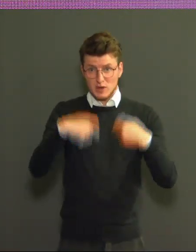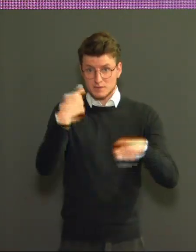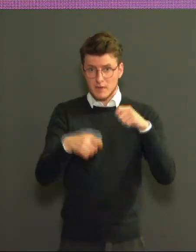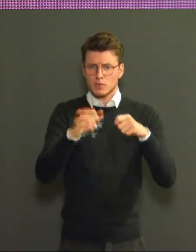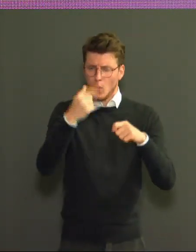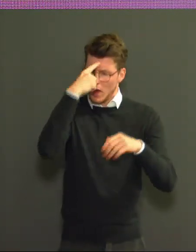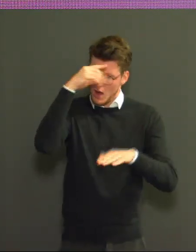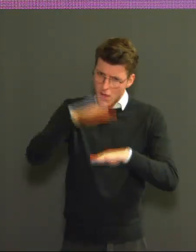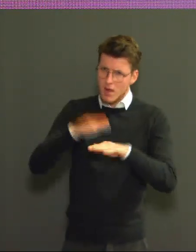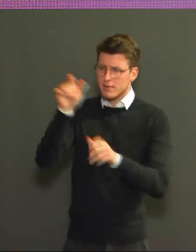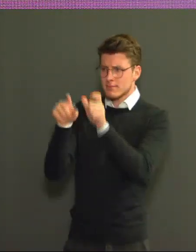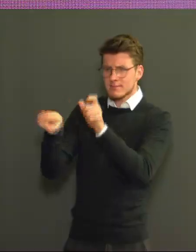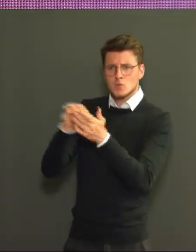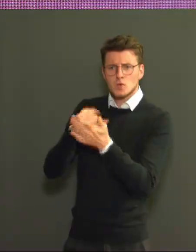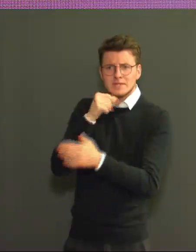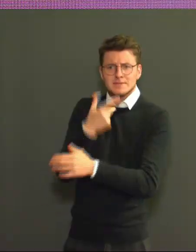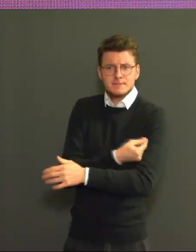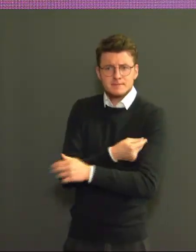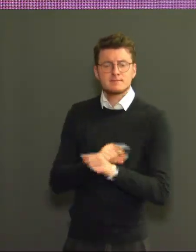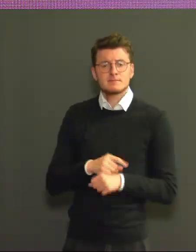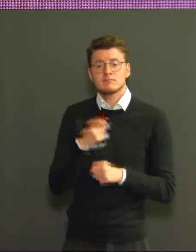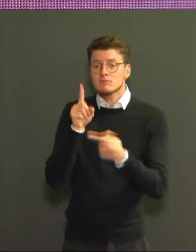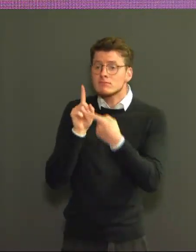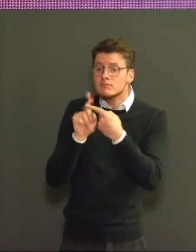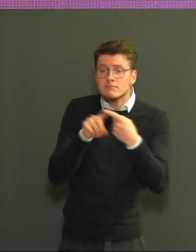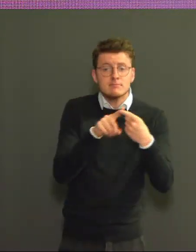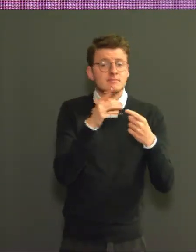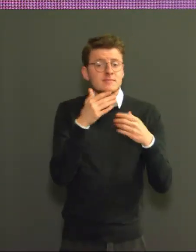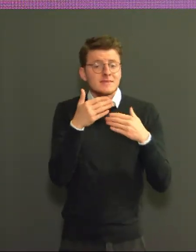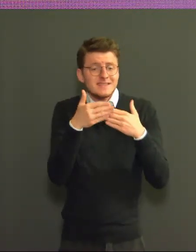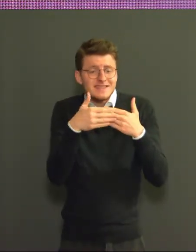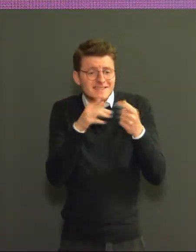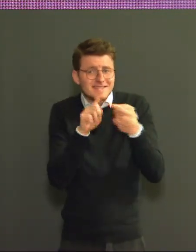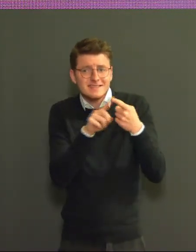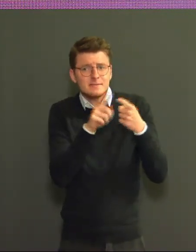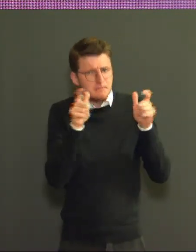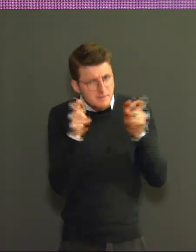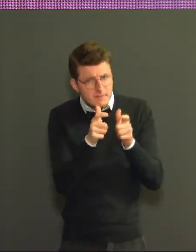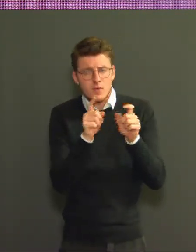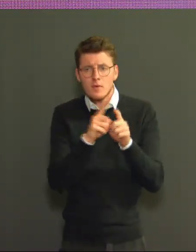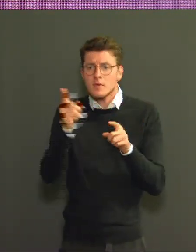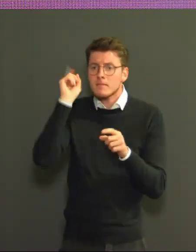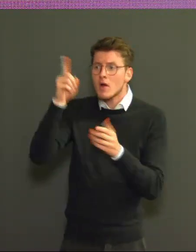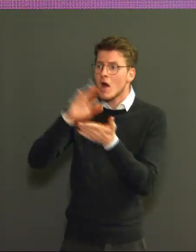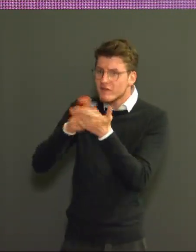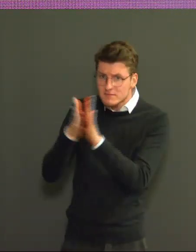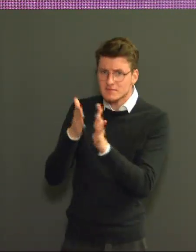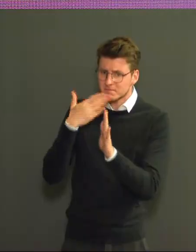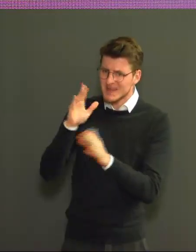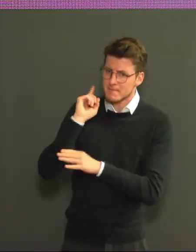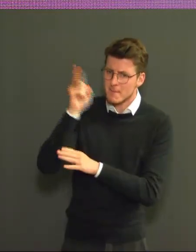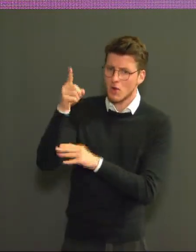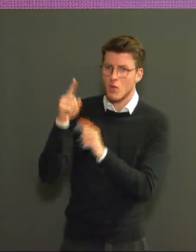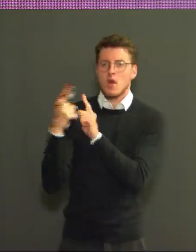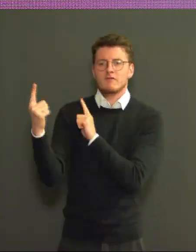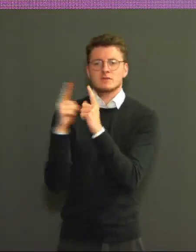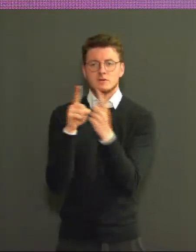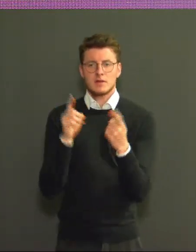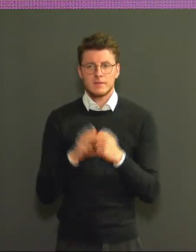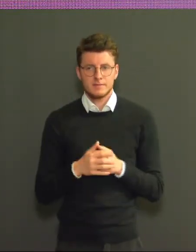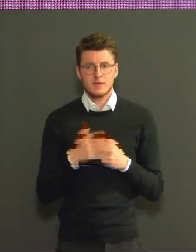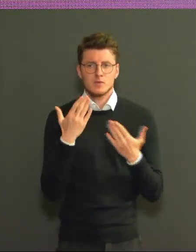dichte fysieke contacten, spreek buitenaf en hou afstand. In deze overgangsperiode is dat een teken